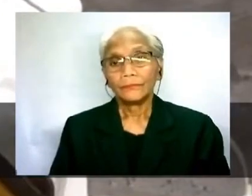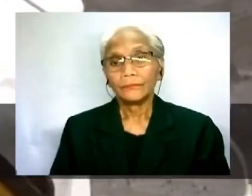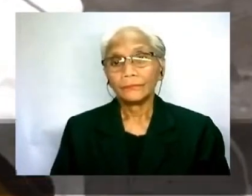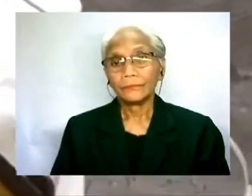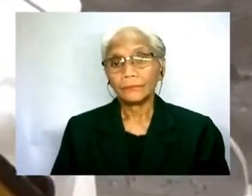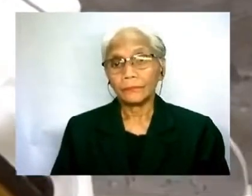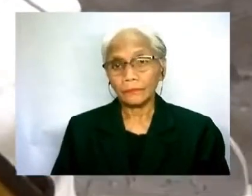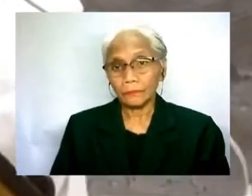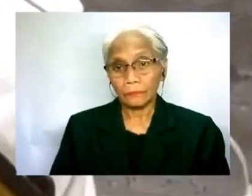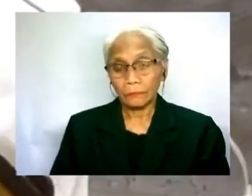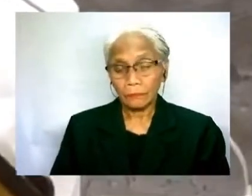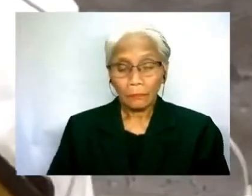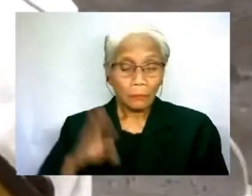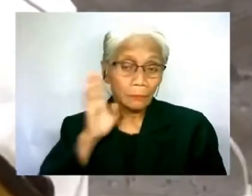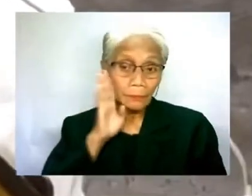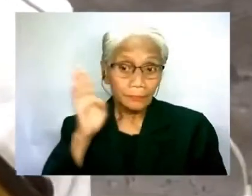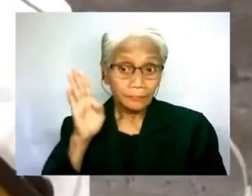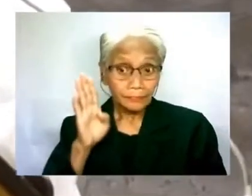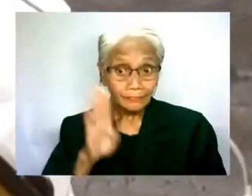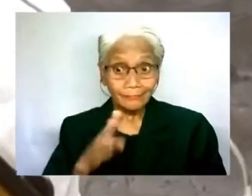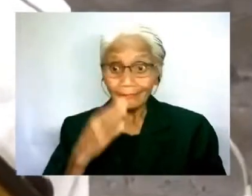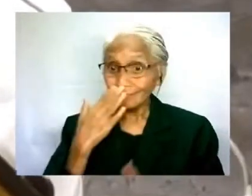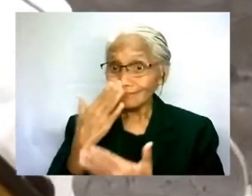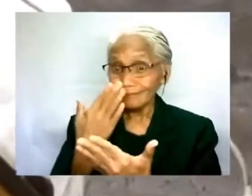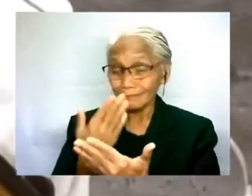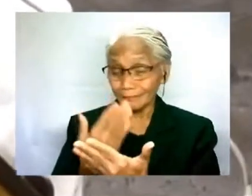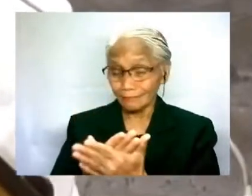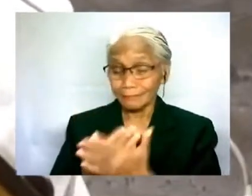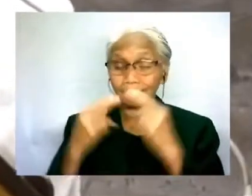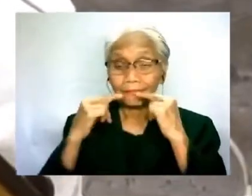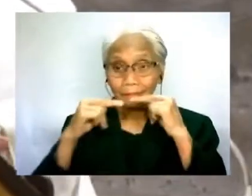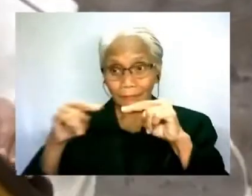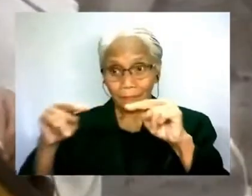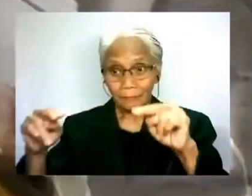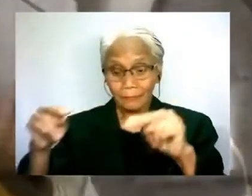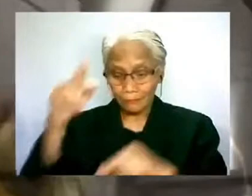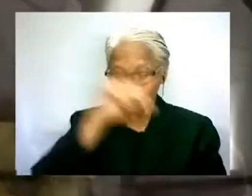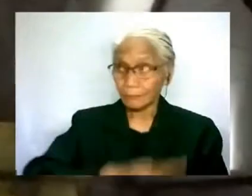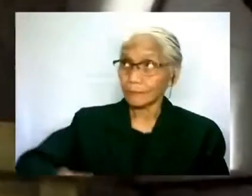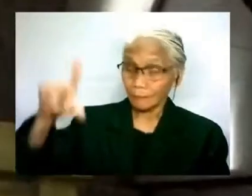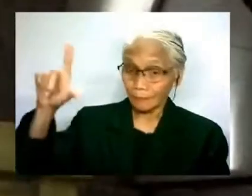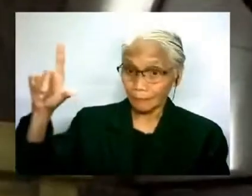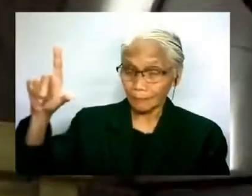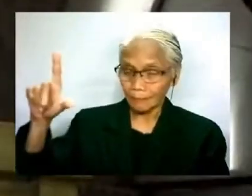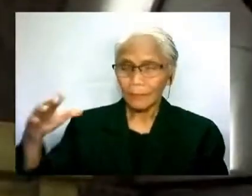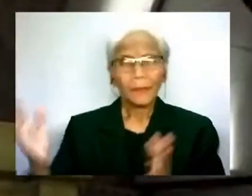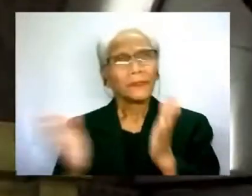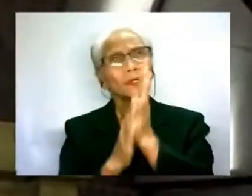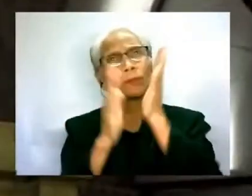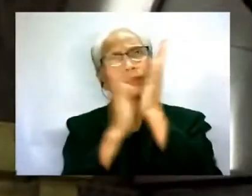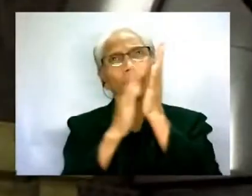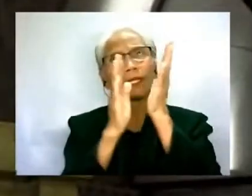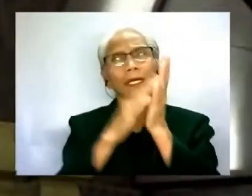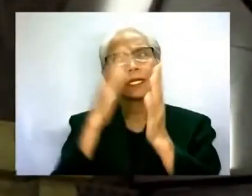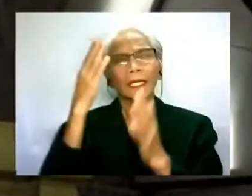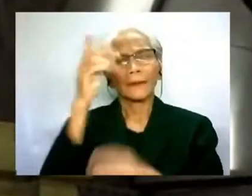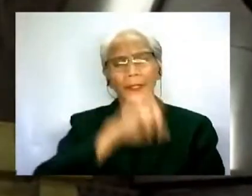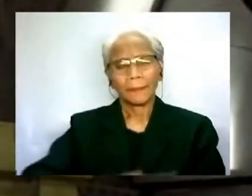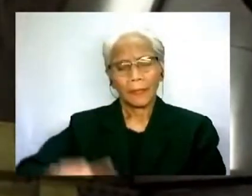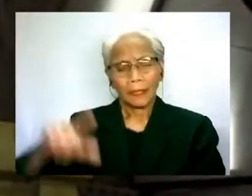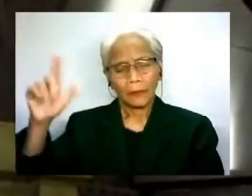Mga kapatid, ang mabuting balita ng Panginoon. Pinupuri ka namin, Panginoong Hesus